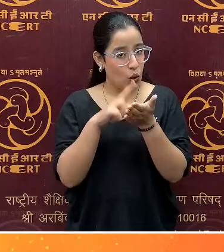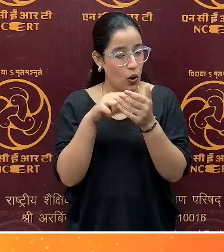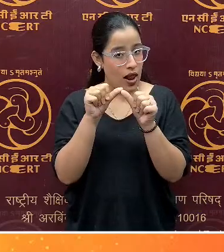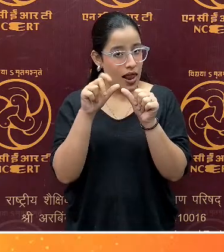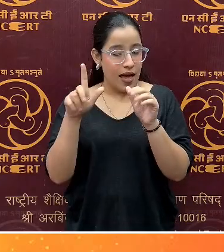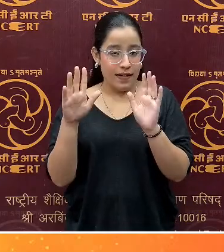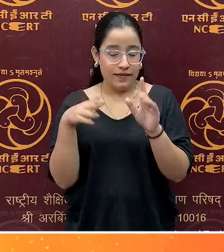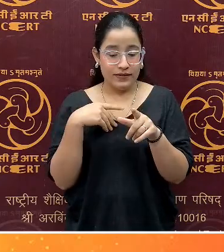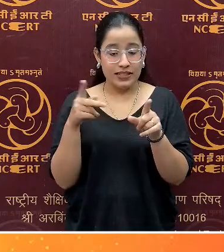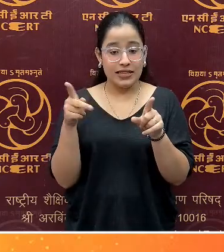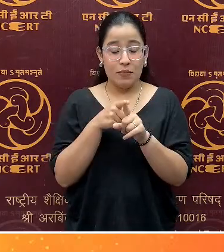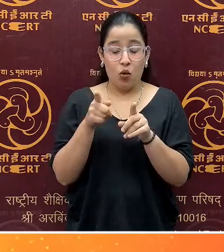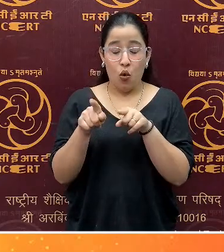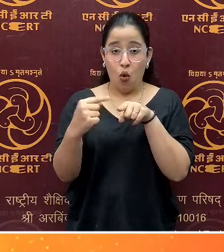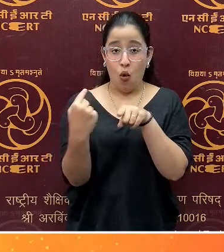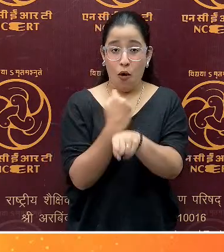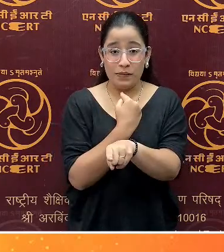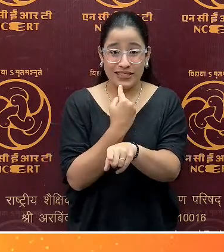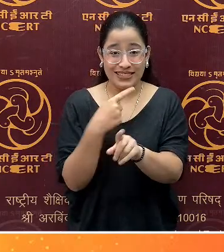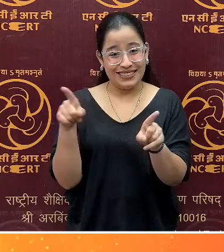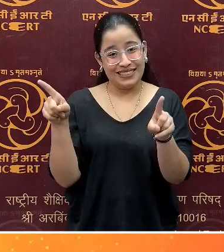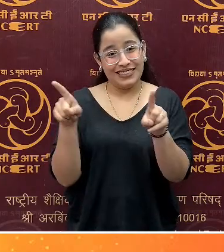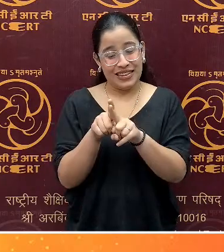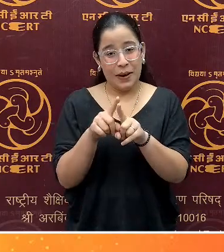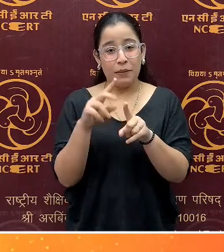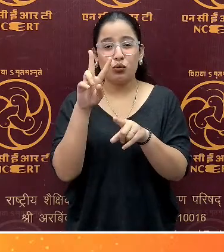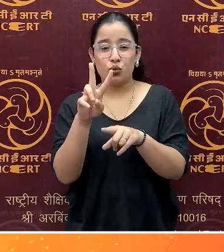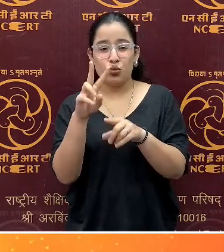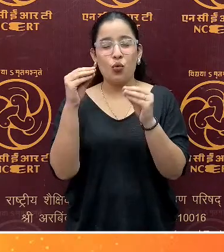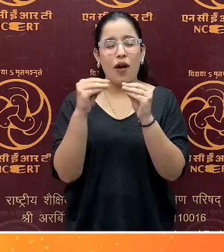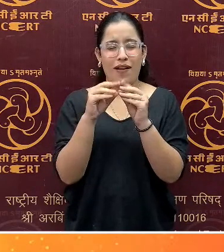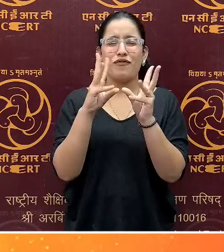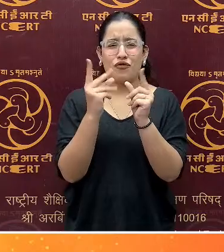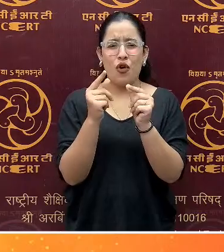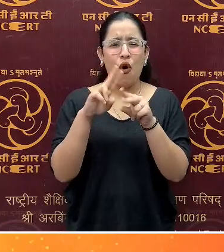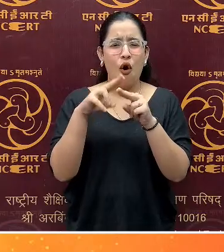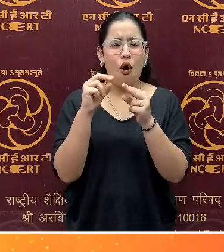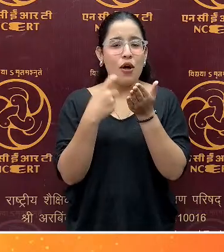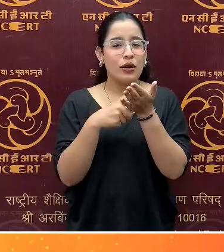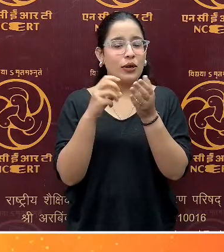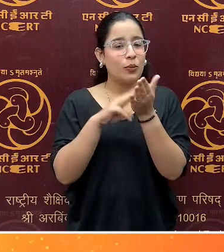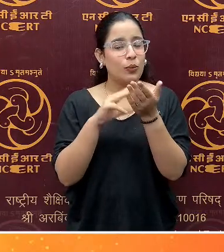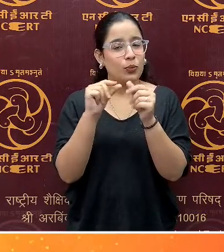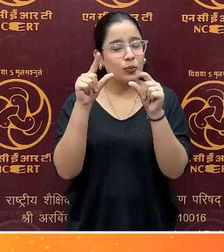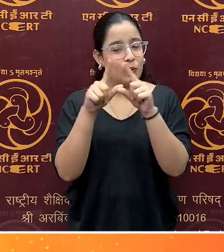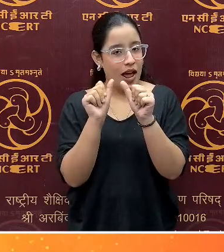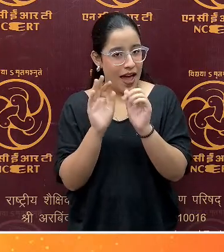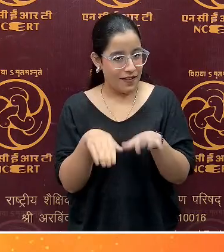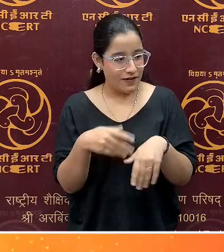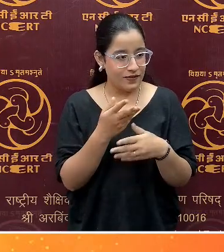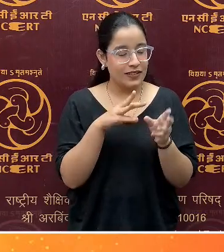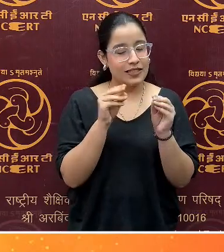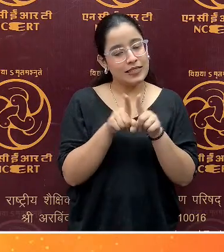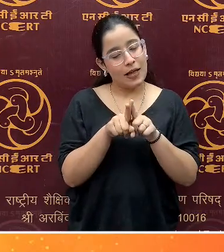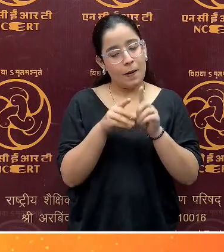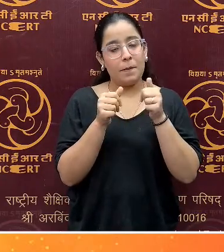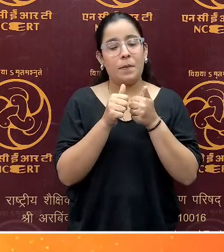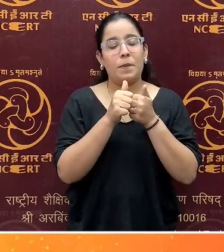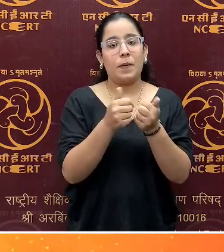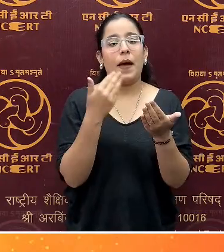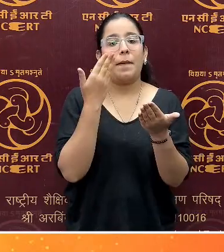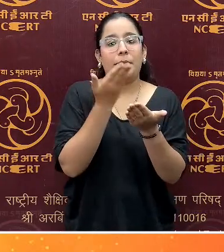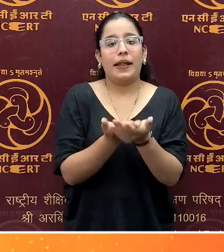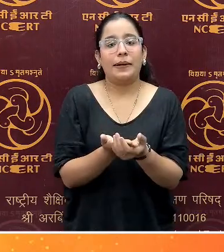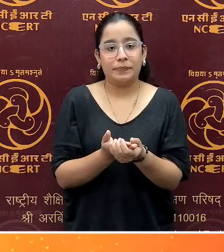क्या होता है? Under root of x square, length square plus breadth square plus height square. So that is giving us root of x square plus y square plus z square, that is equal